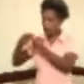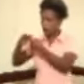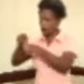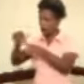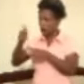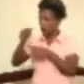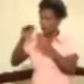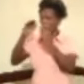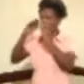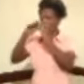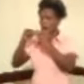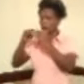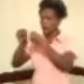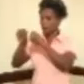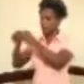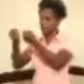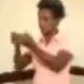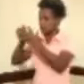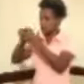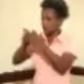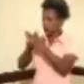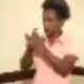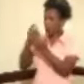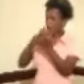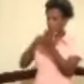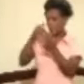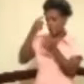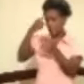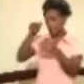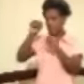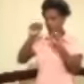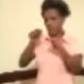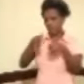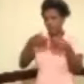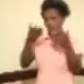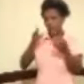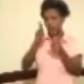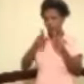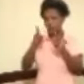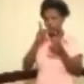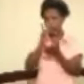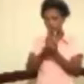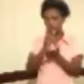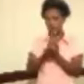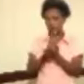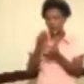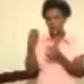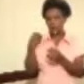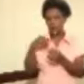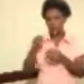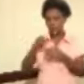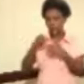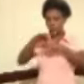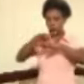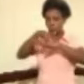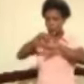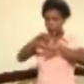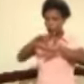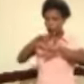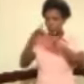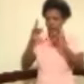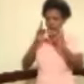seulement de Port-au-Prince, mais d'autres villes de province. Et dans ça, évidemment, gagner des espaces de logement, gagner